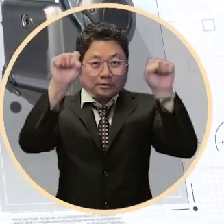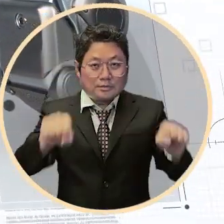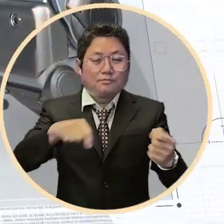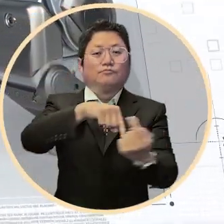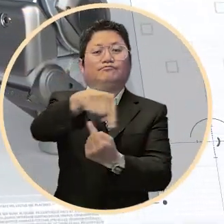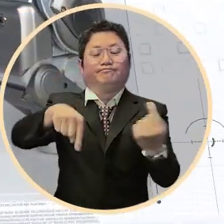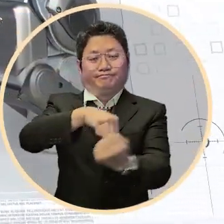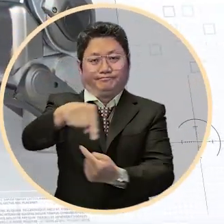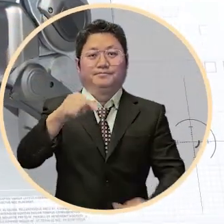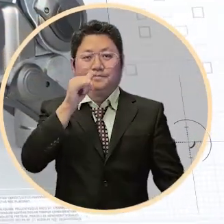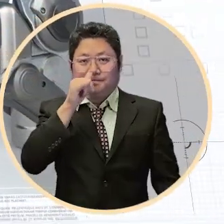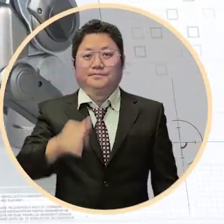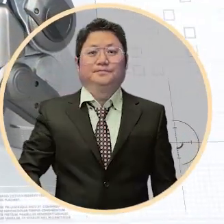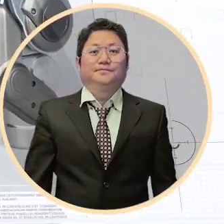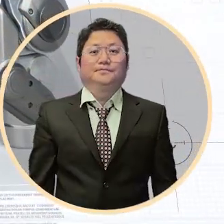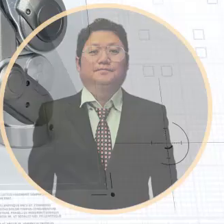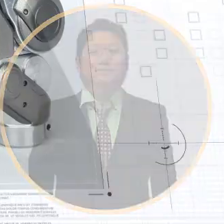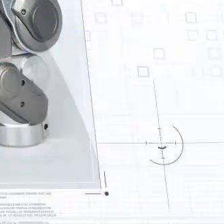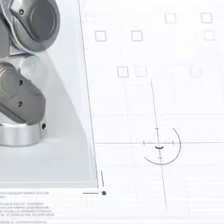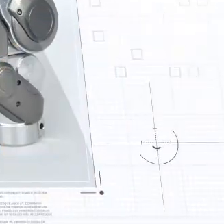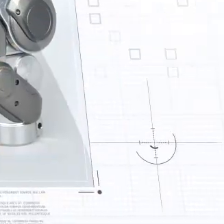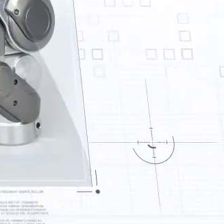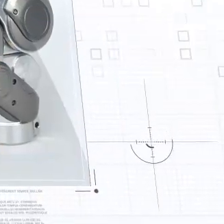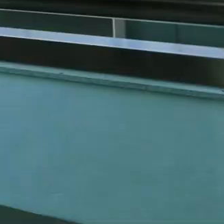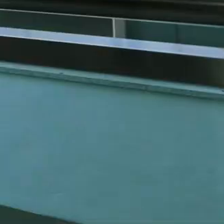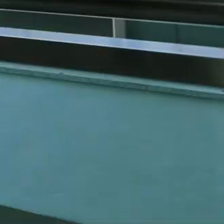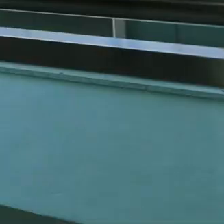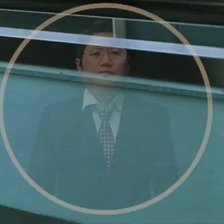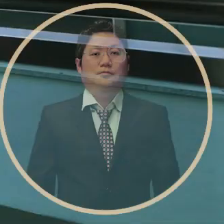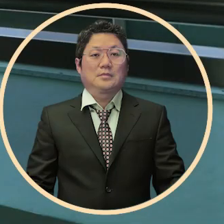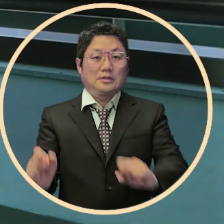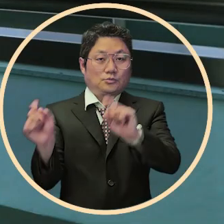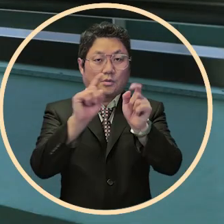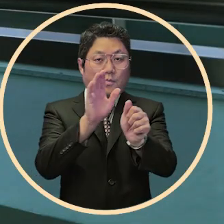열린 플랫폼을 운영하고 있습니다.